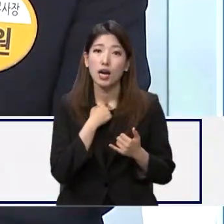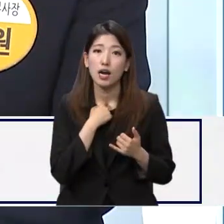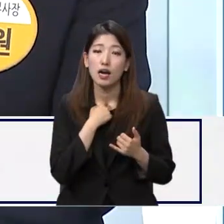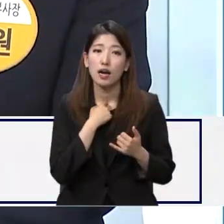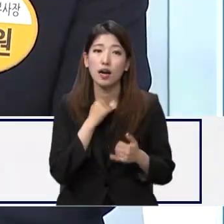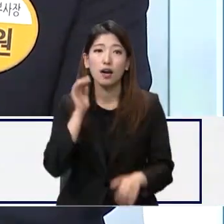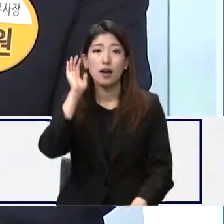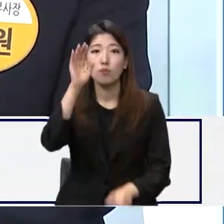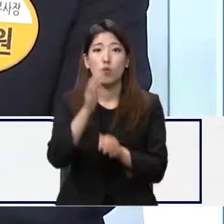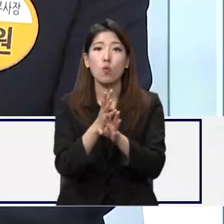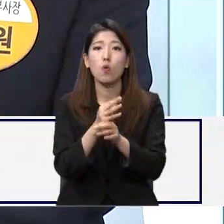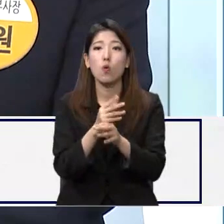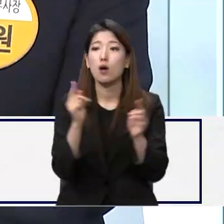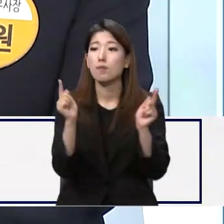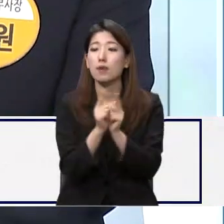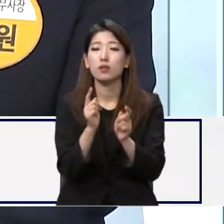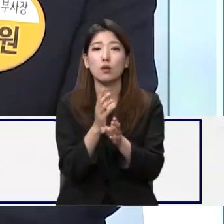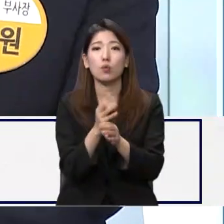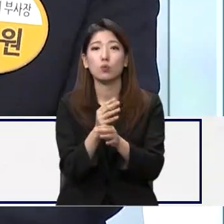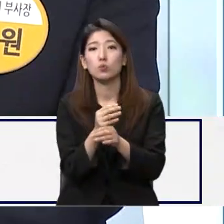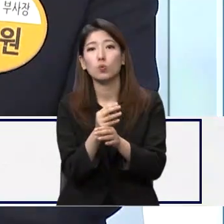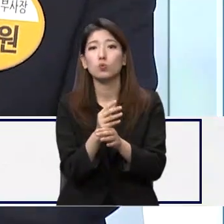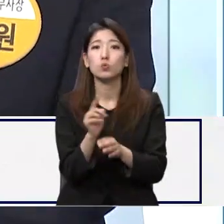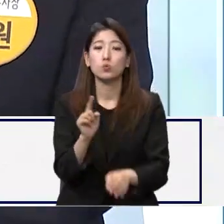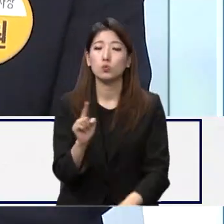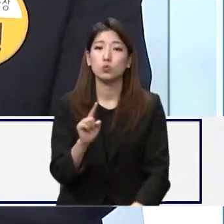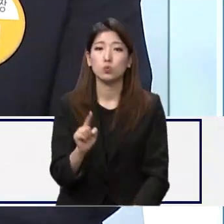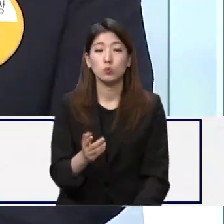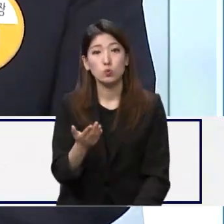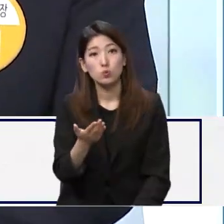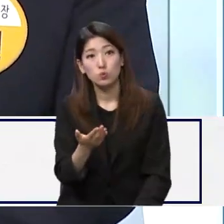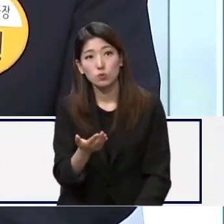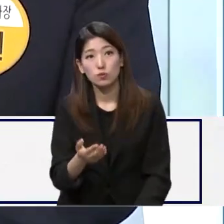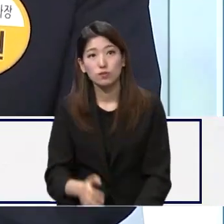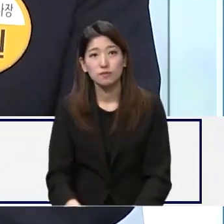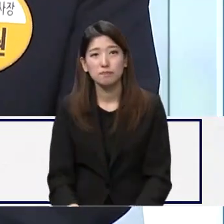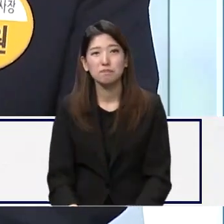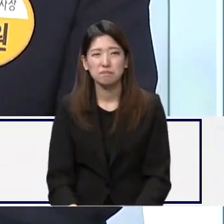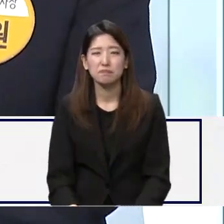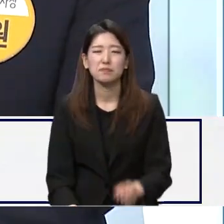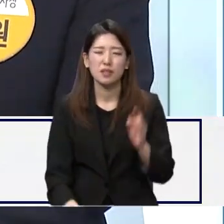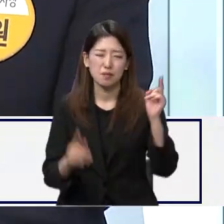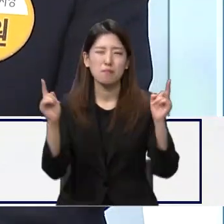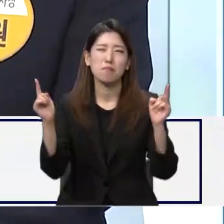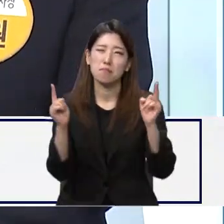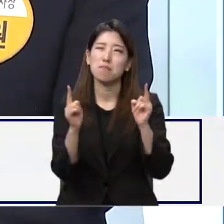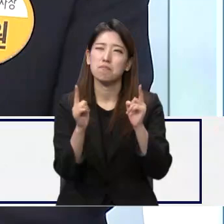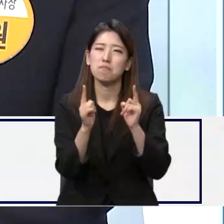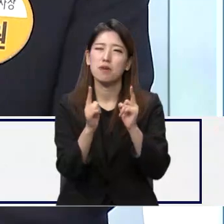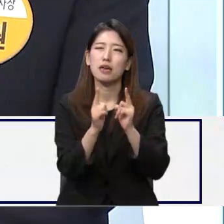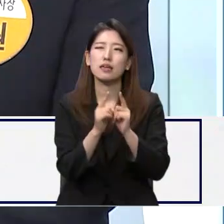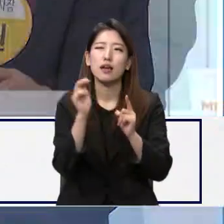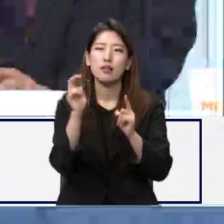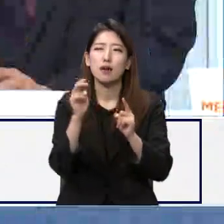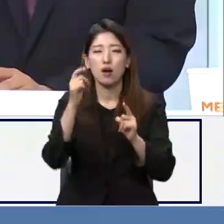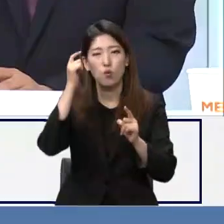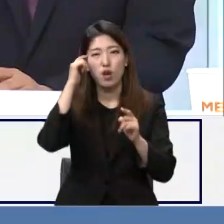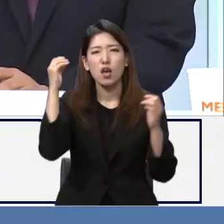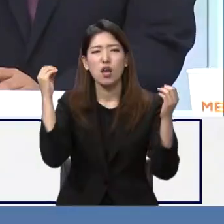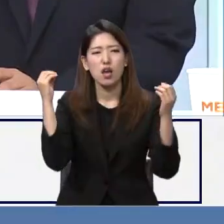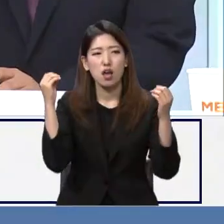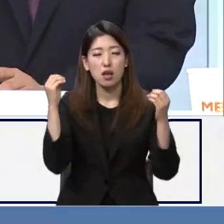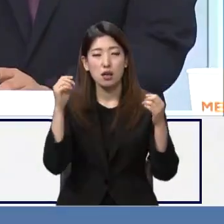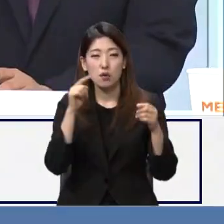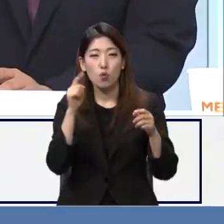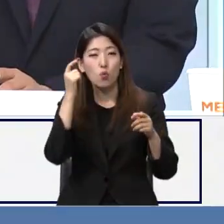시점 만나는 시점은 언제가 될 것이냐 어떻게 보십니까네 만나기는 할 겁니다 쓸데없는 오해를 불식시키기